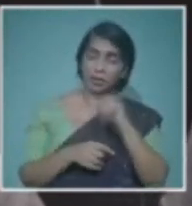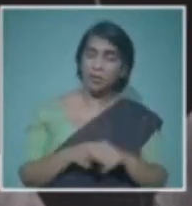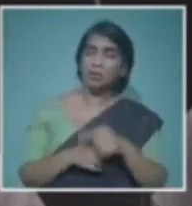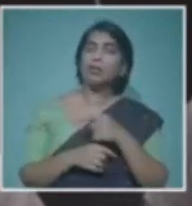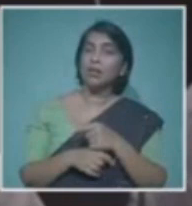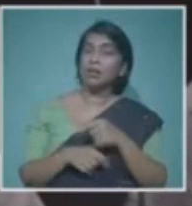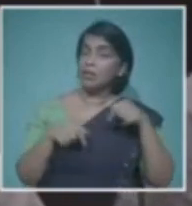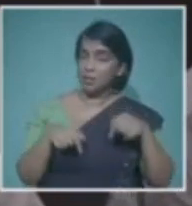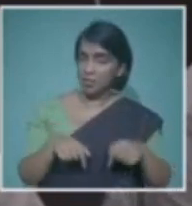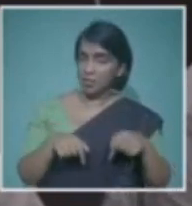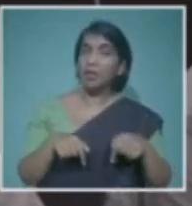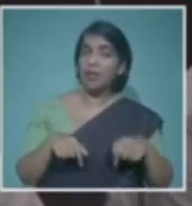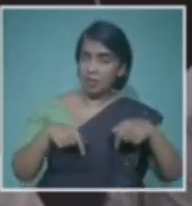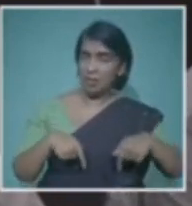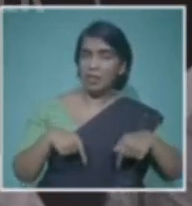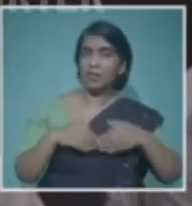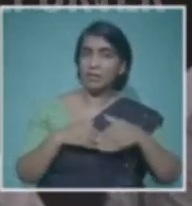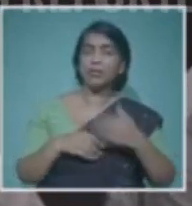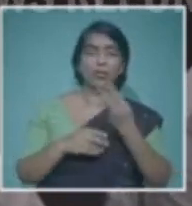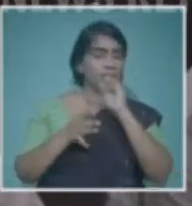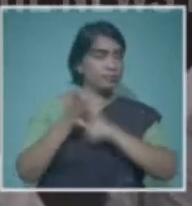වශයෙන්ම අද වුණත්